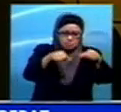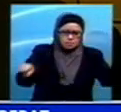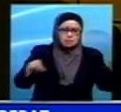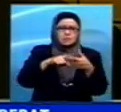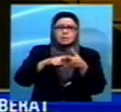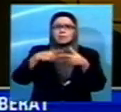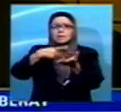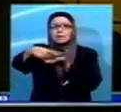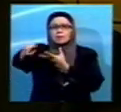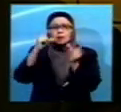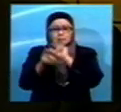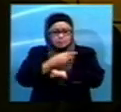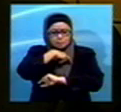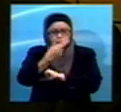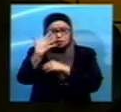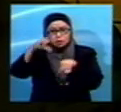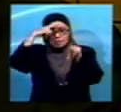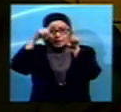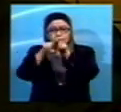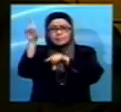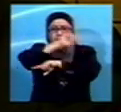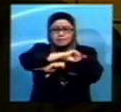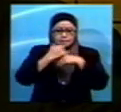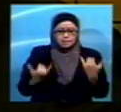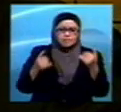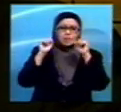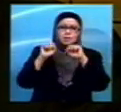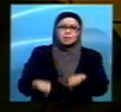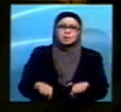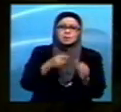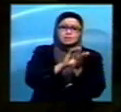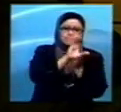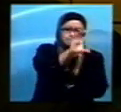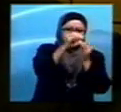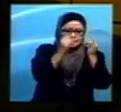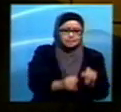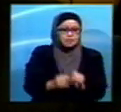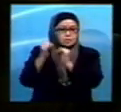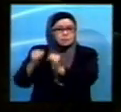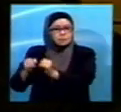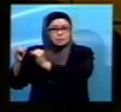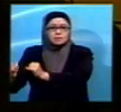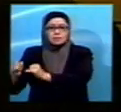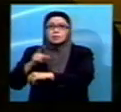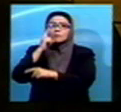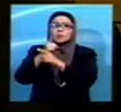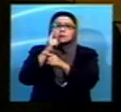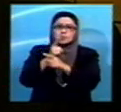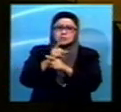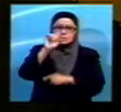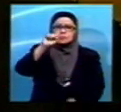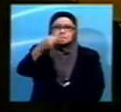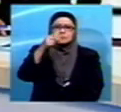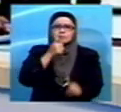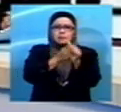telah penipu setujui hari ini dapat kita berikan kepada individu yang benar-benar laju tumit